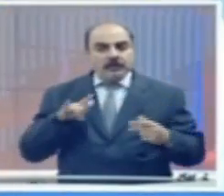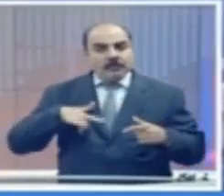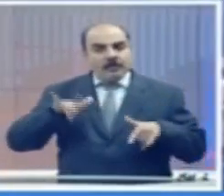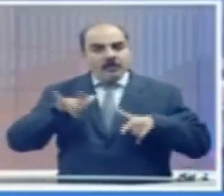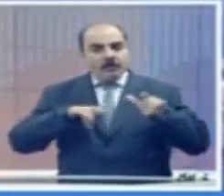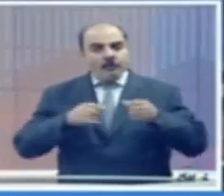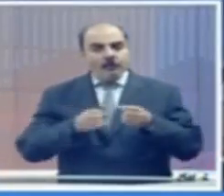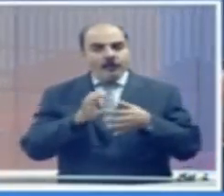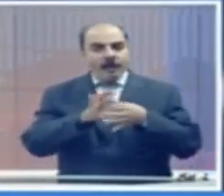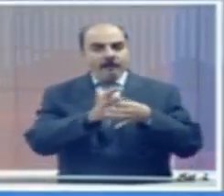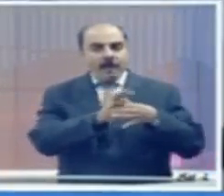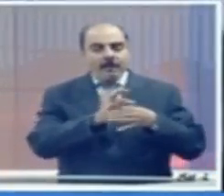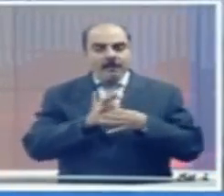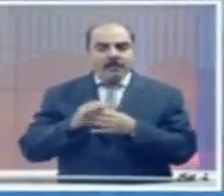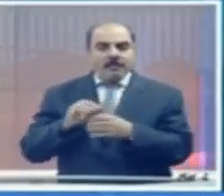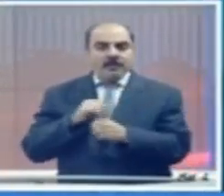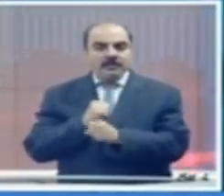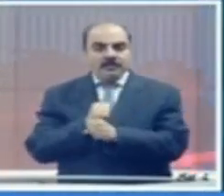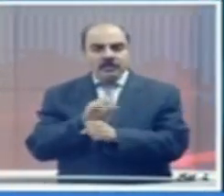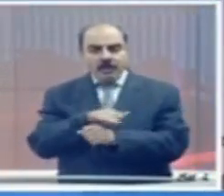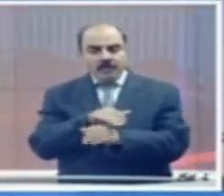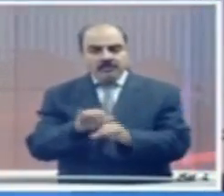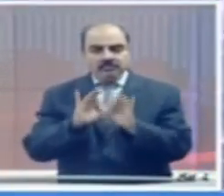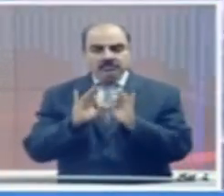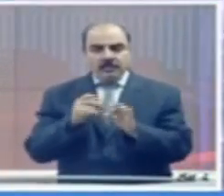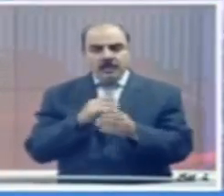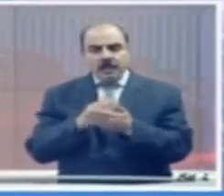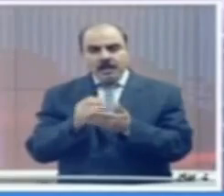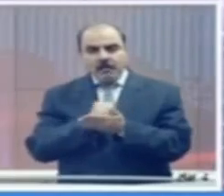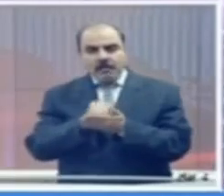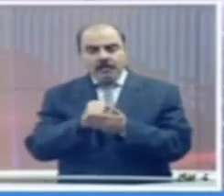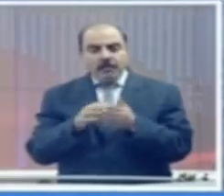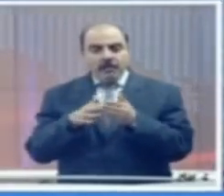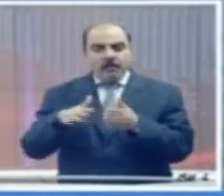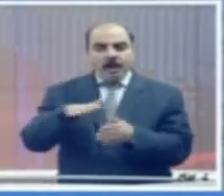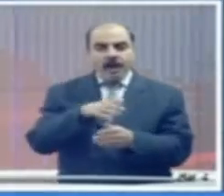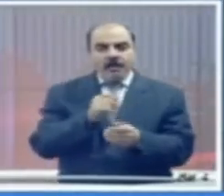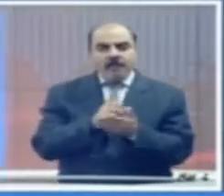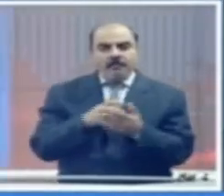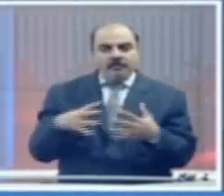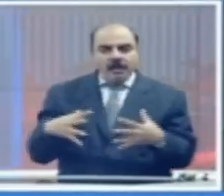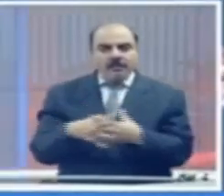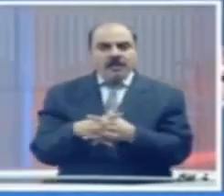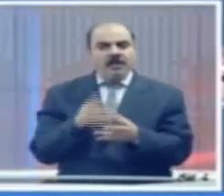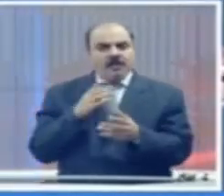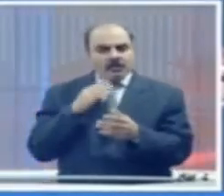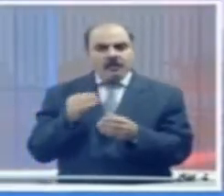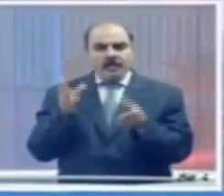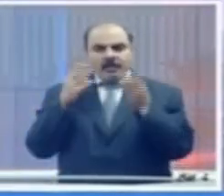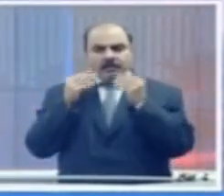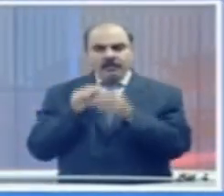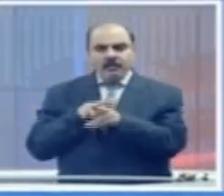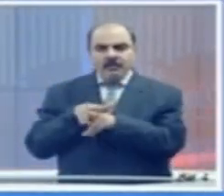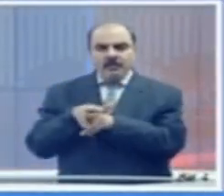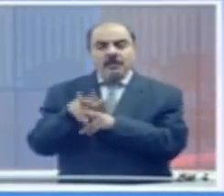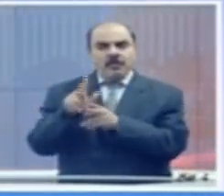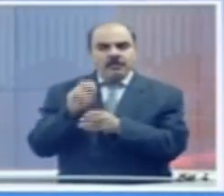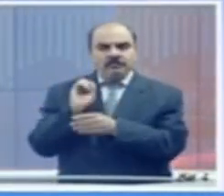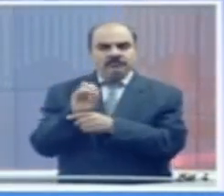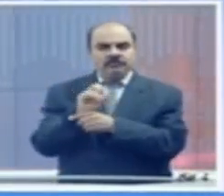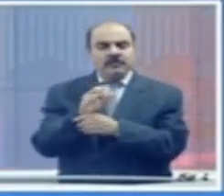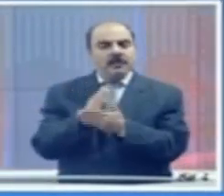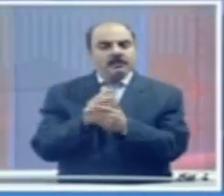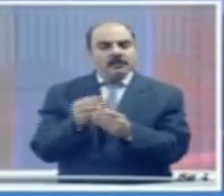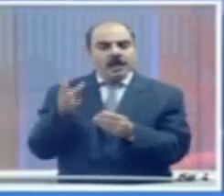قيام القوات المشاركة بعمل التخطيط وإدارة أعمال قتال بحرية وجوية مشتركة لصقل